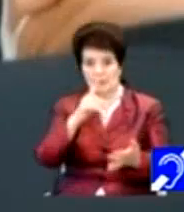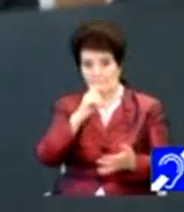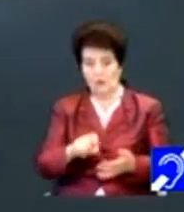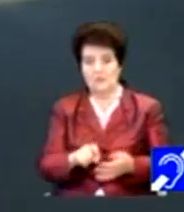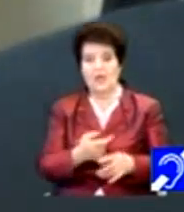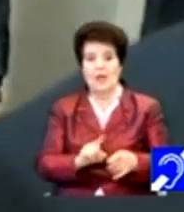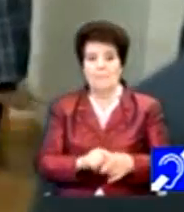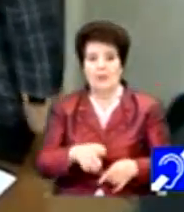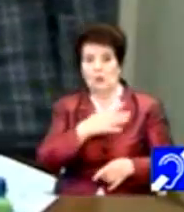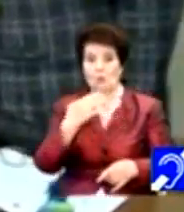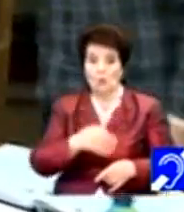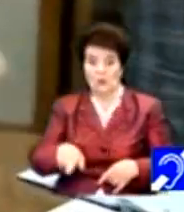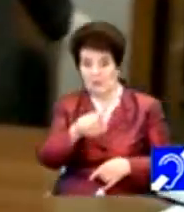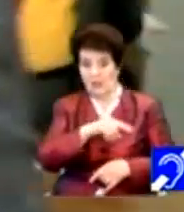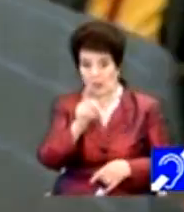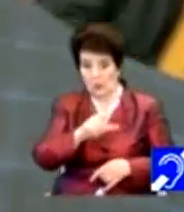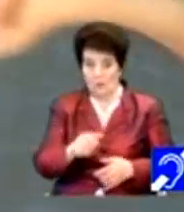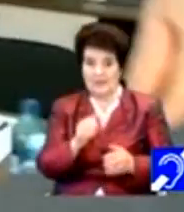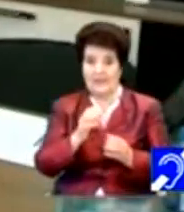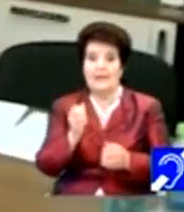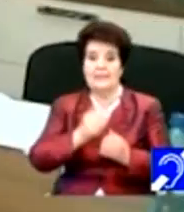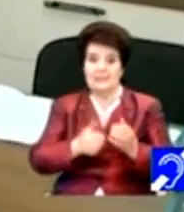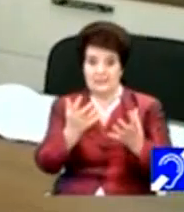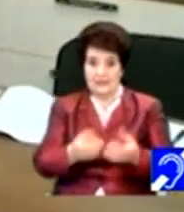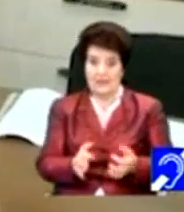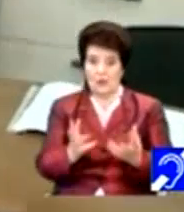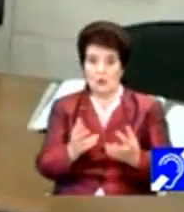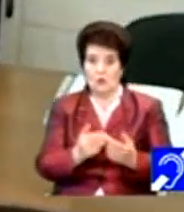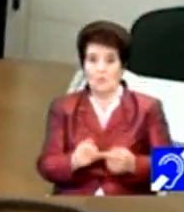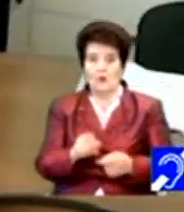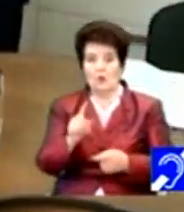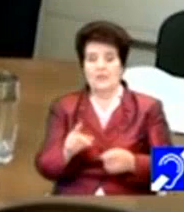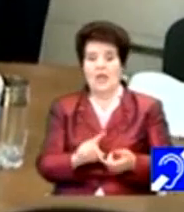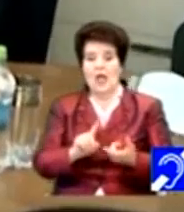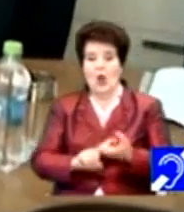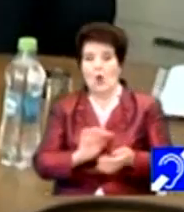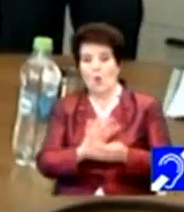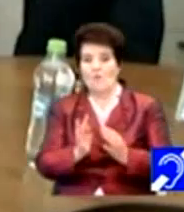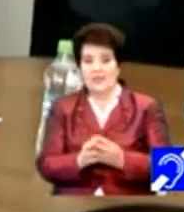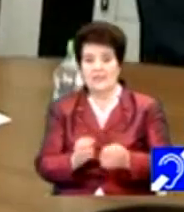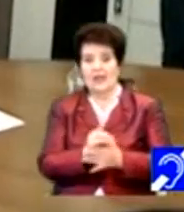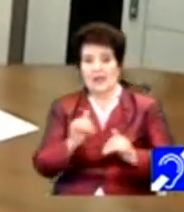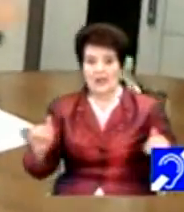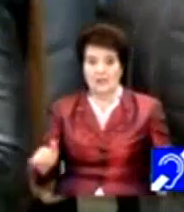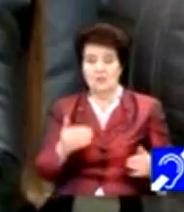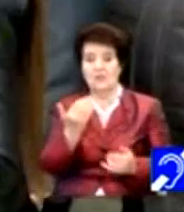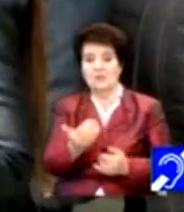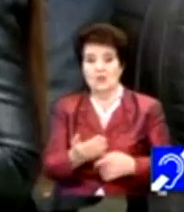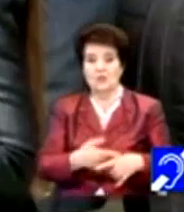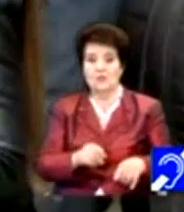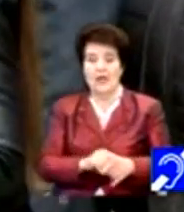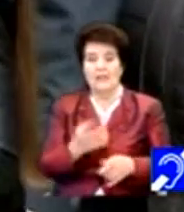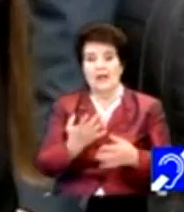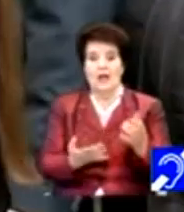pentru multă lume în condițiile în care zilnic numărul cazurilor de COVID crește. Declarațiile lui sunt strigătoare la cer și dacă